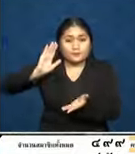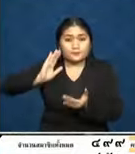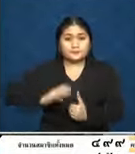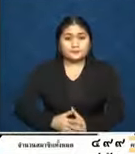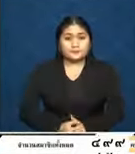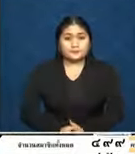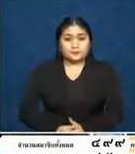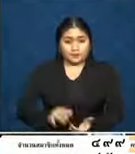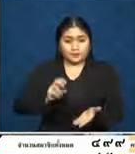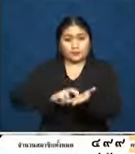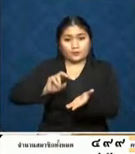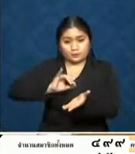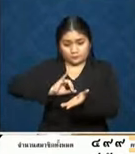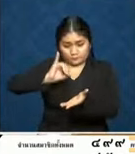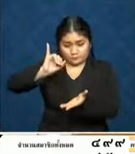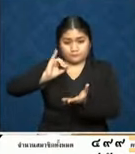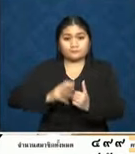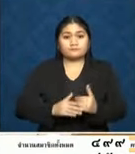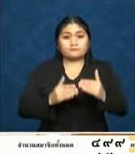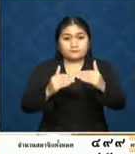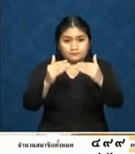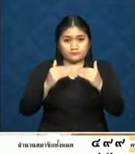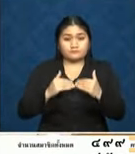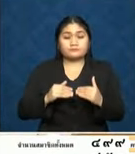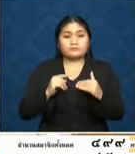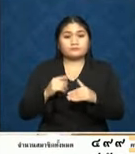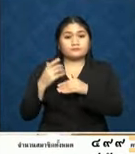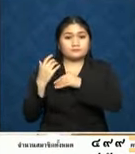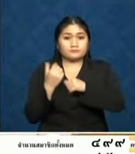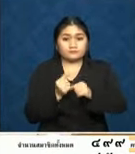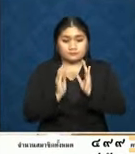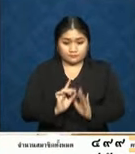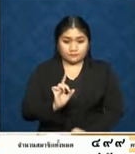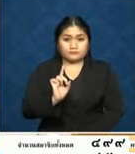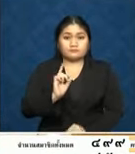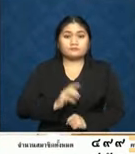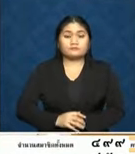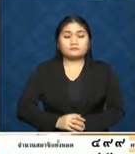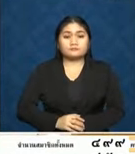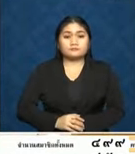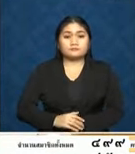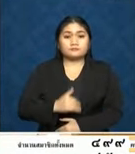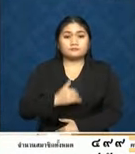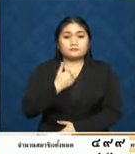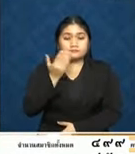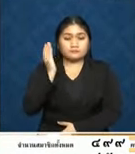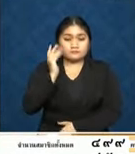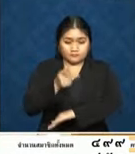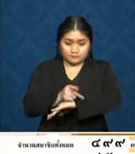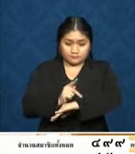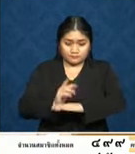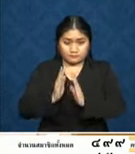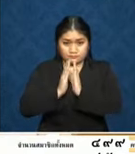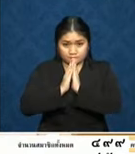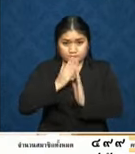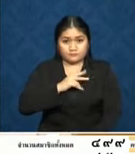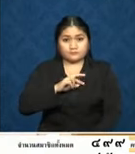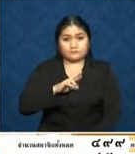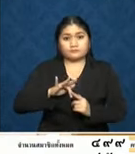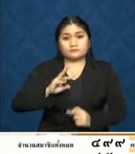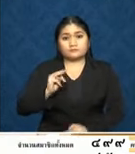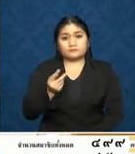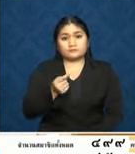มีพูดรับรองถูกต้องนะครับต่อไปพรรคประชาธิปัตย์หนึ่งท่านครับเชิญครับ ท่านประธานสภาที่เคารพกับผมร่มธรรมขำนุรักษ์ส